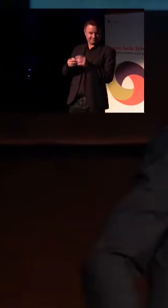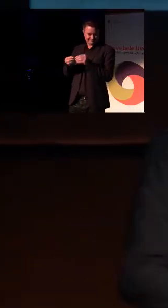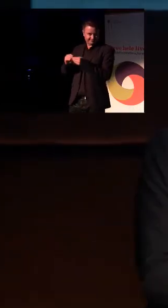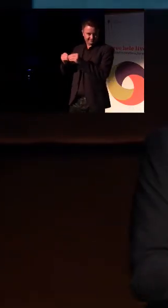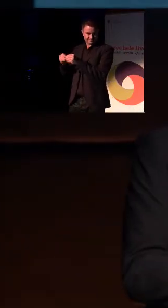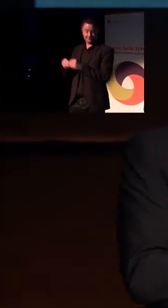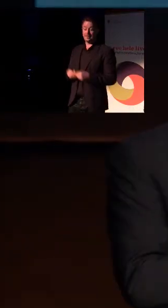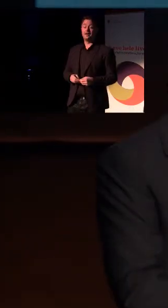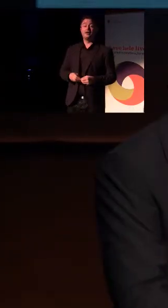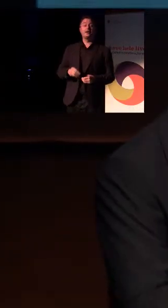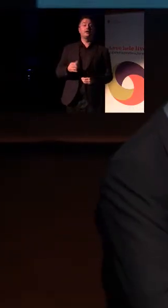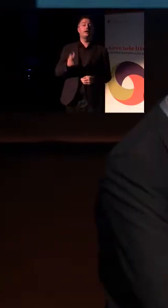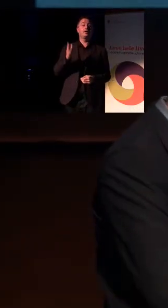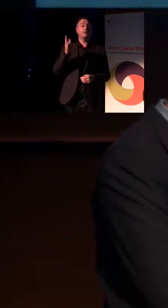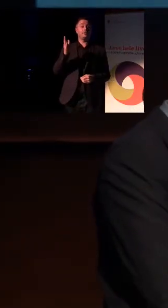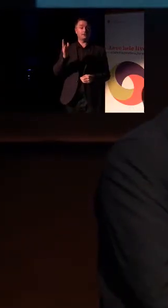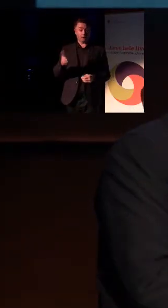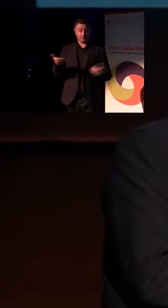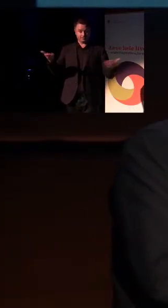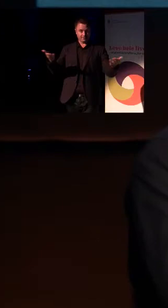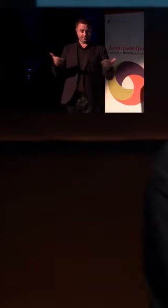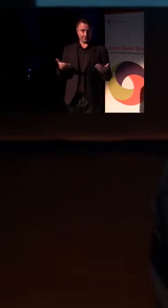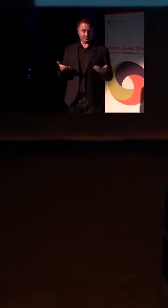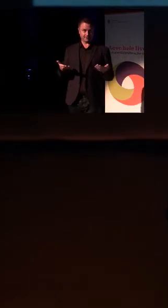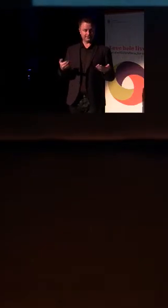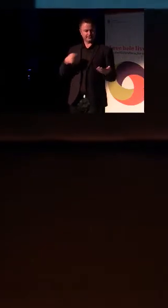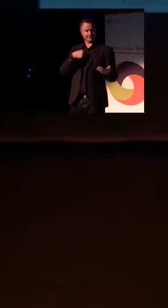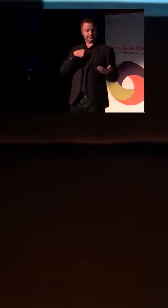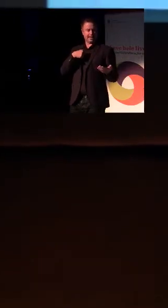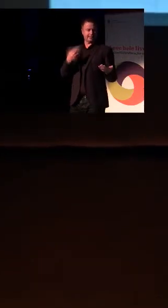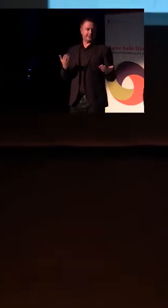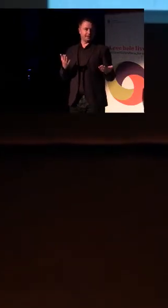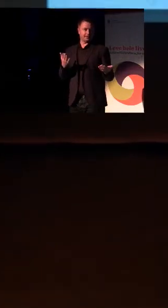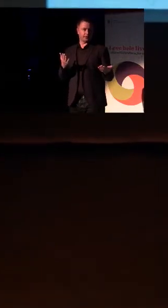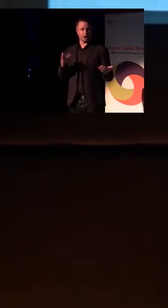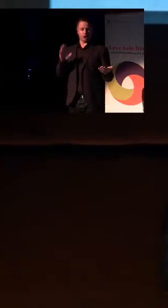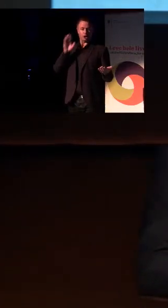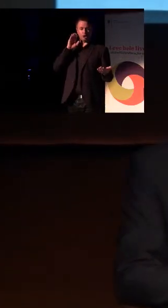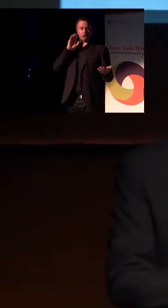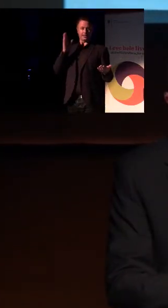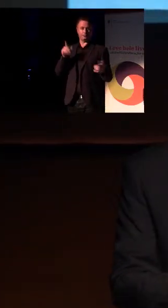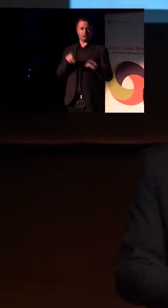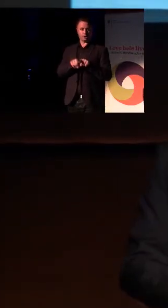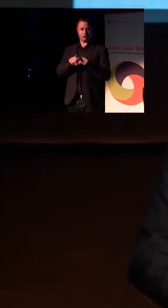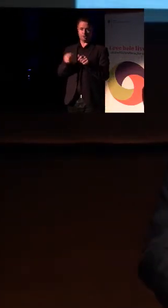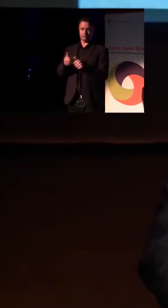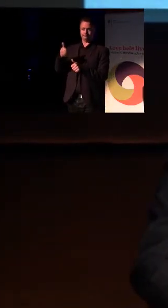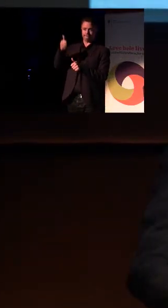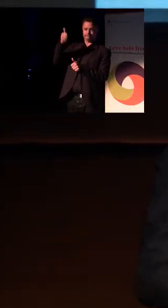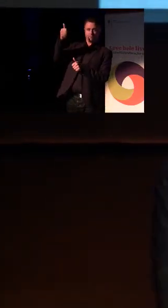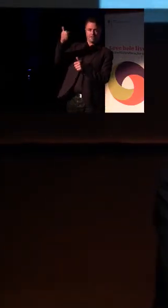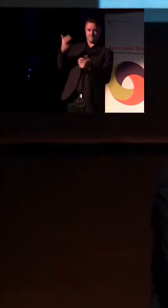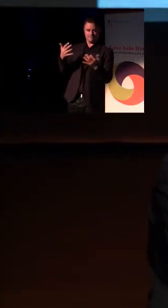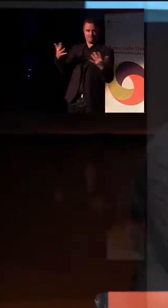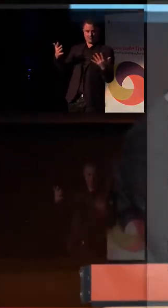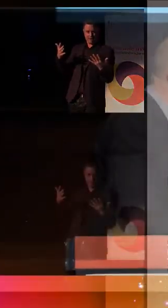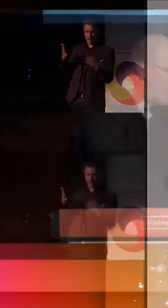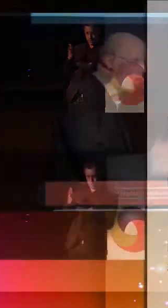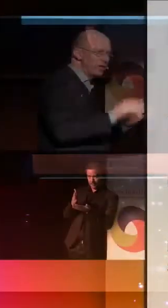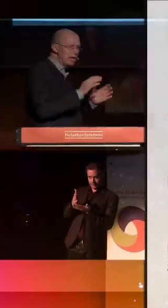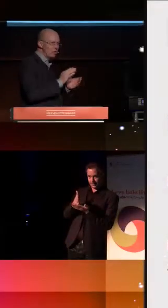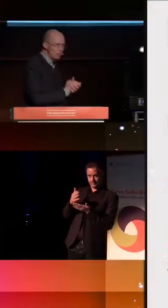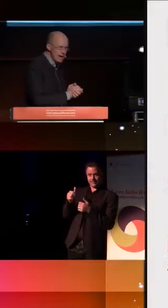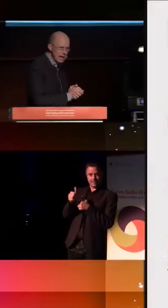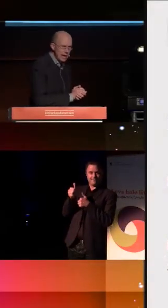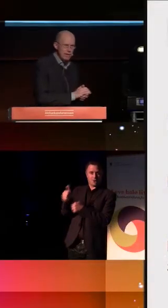Takk for invitasjonen, og som lydig embedsmann så følger man den rangorden når man blir tildelt. Så da ble vi enige om at det jeg som nå skal si litt.